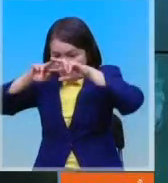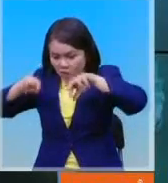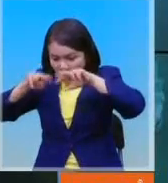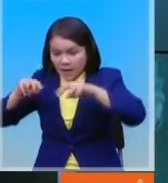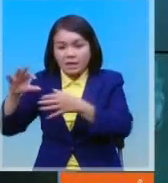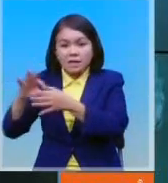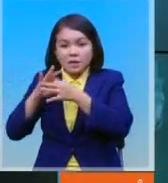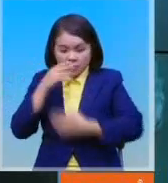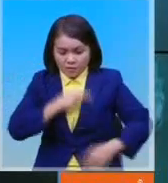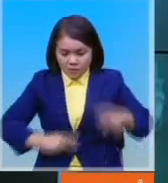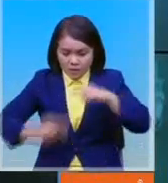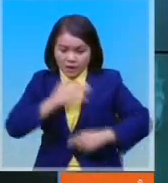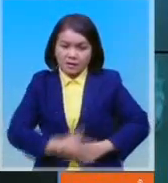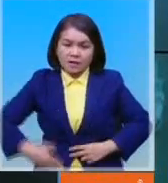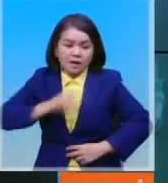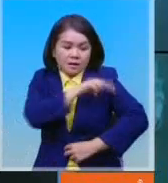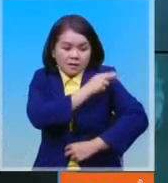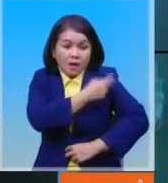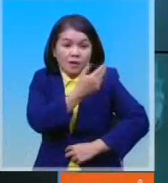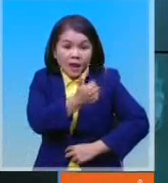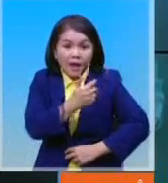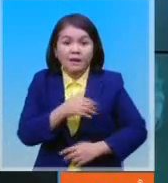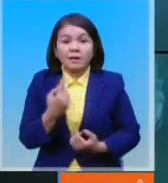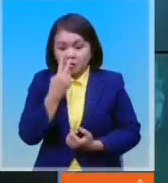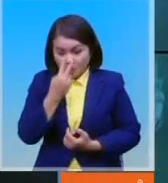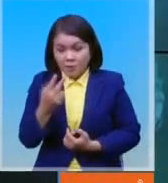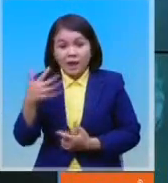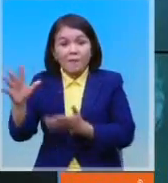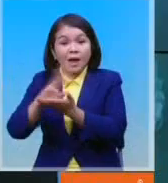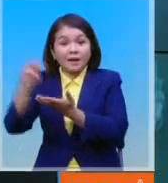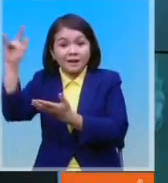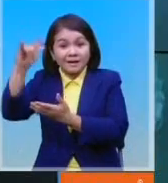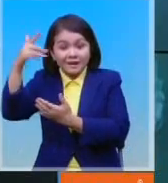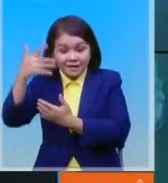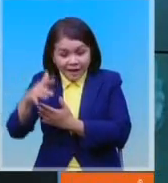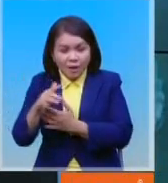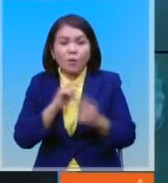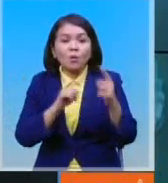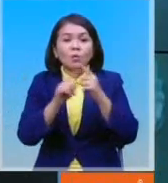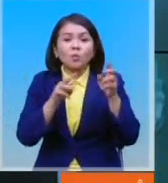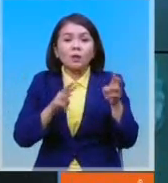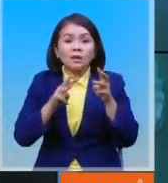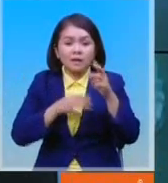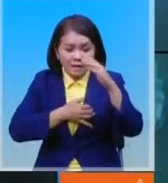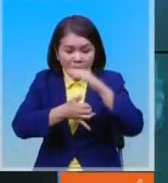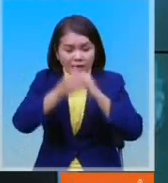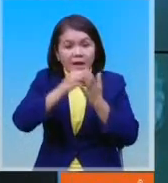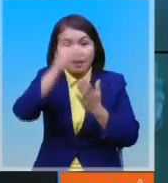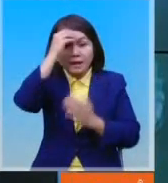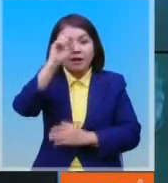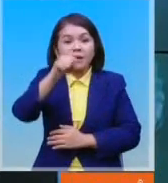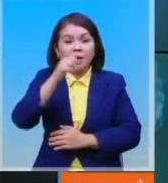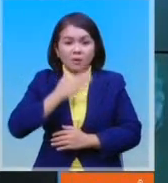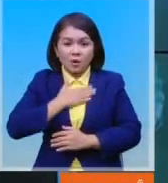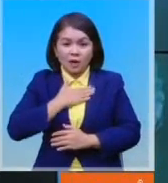แพทย์ได้ค่ะ ครับผมเมื่อกี้ก็เลี้ยวเข้าไปที่มอรังสิตแล้วใช่ไหมครับอันนี้มาพูดถึงการที่จะสอบเข้ามหาวิทยาลัยกันหน่อยนะครับรุ่นผมนี่เอน